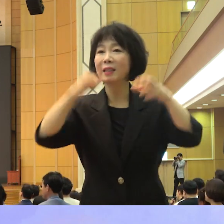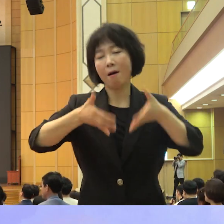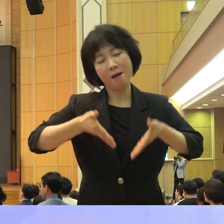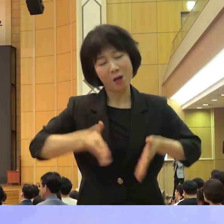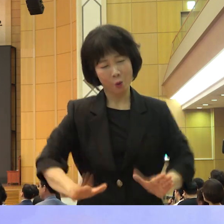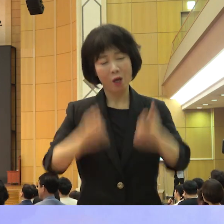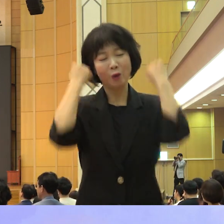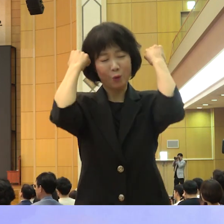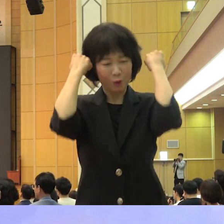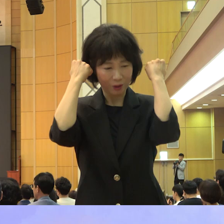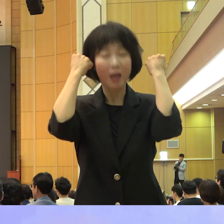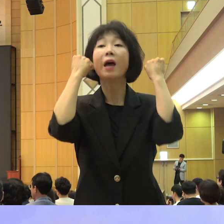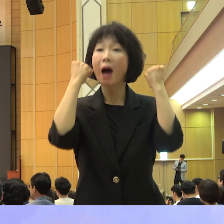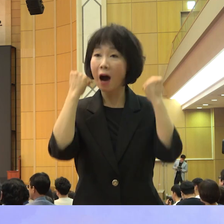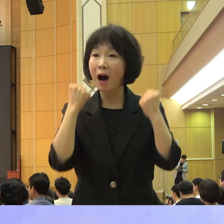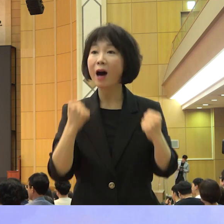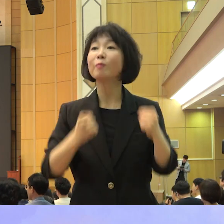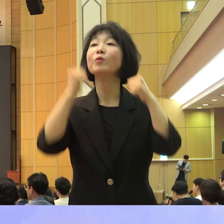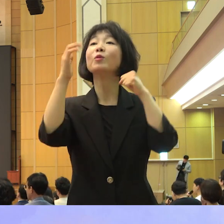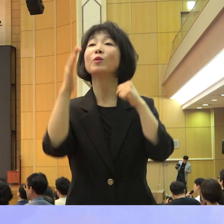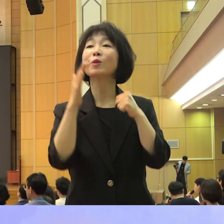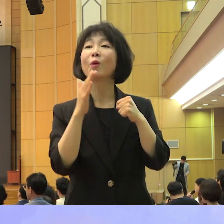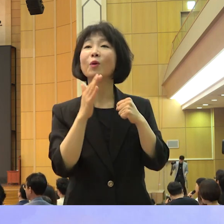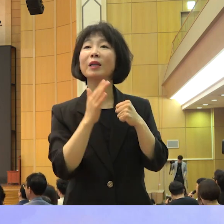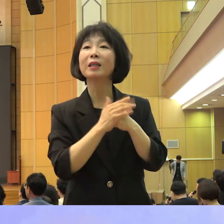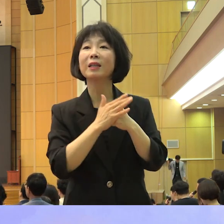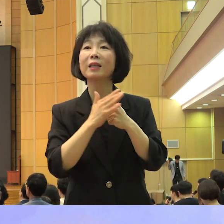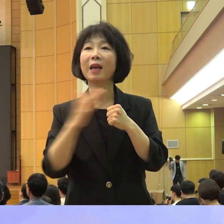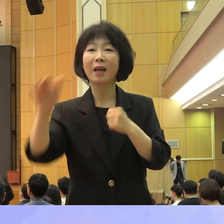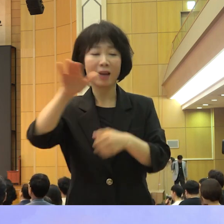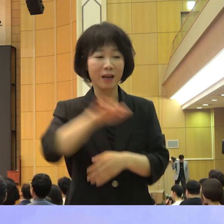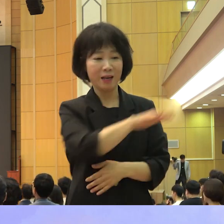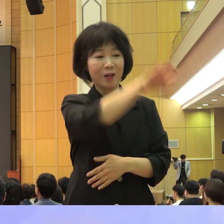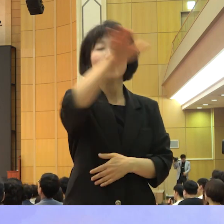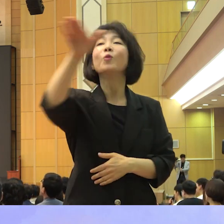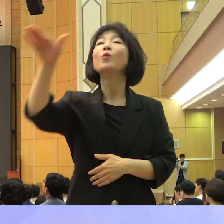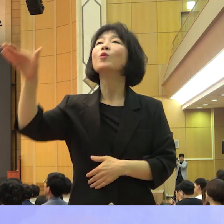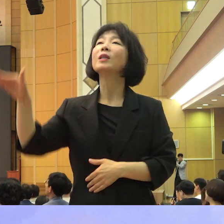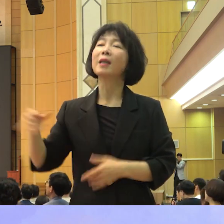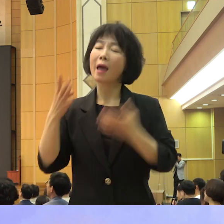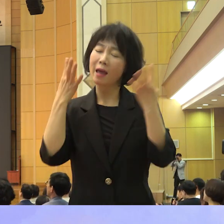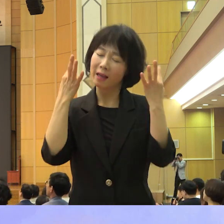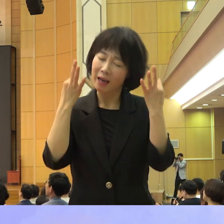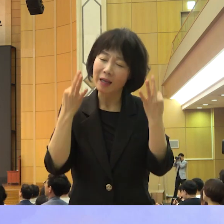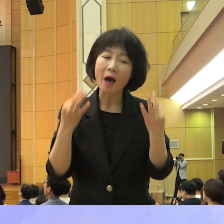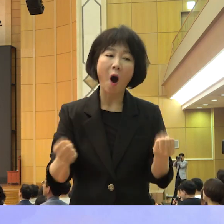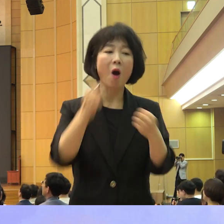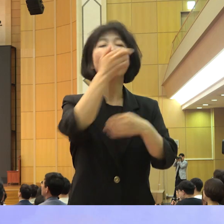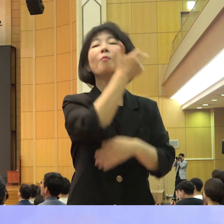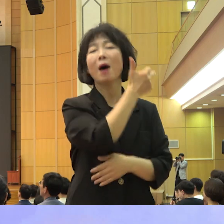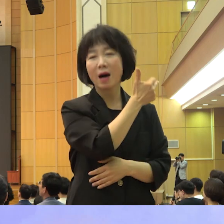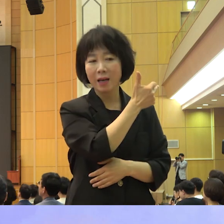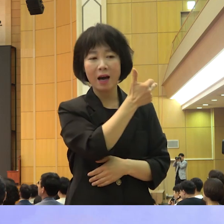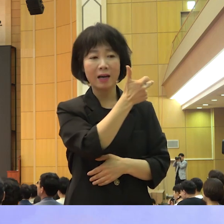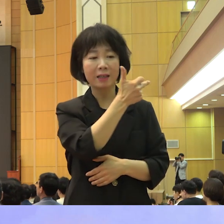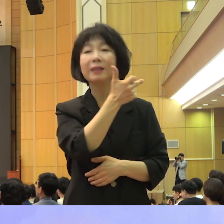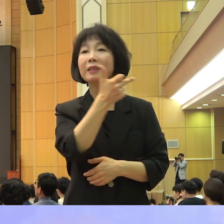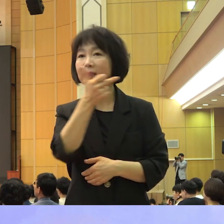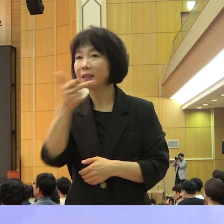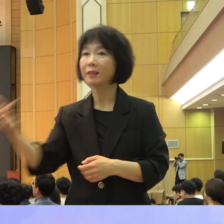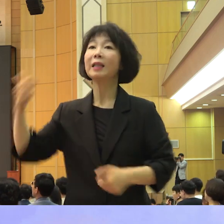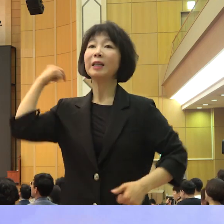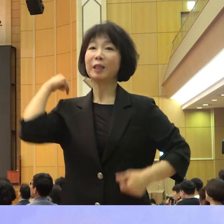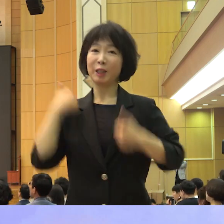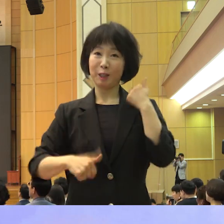이 세상에 존재함으로 인해 우리에게 얼마나